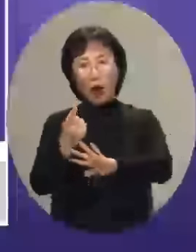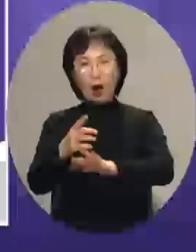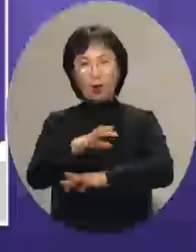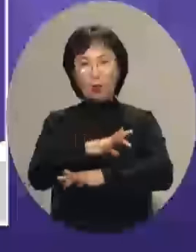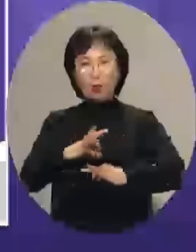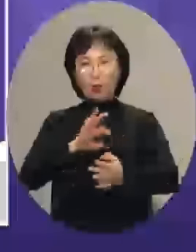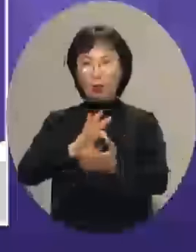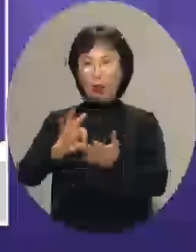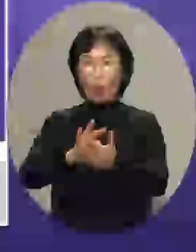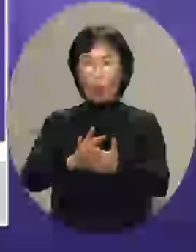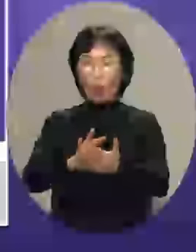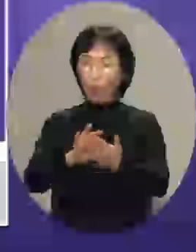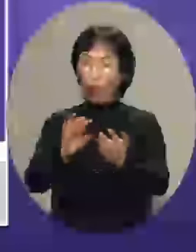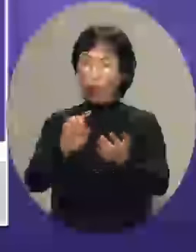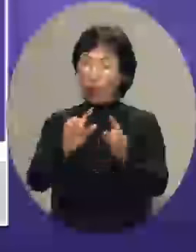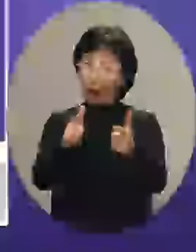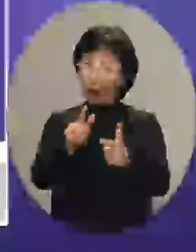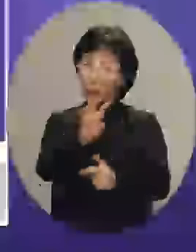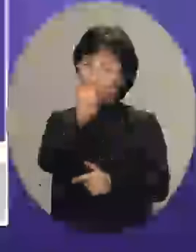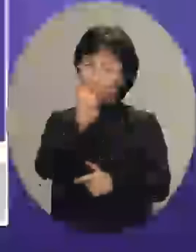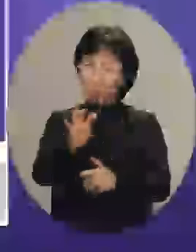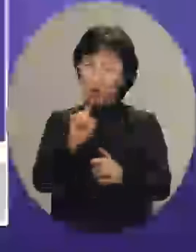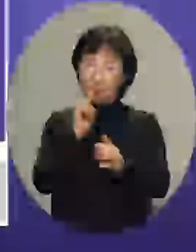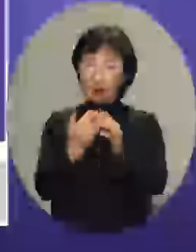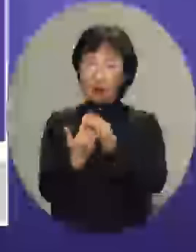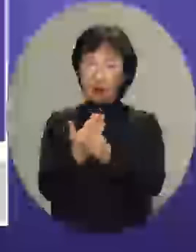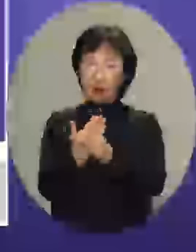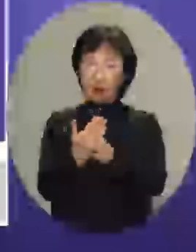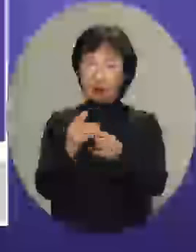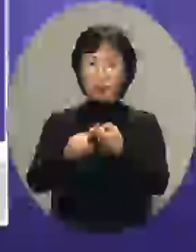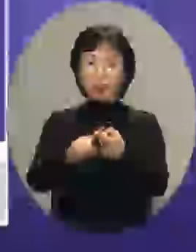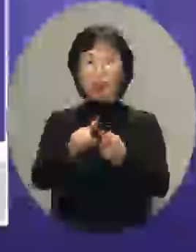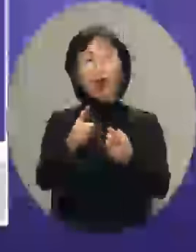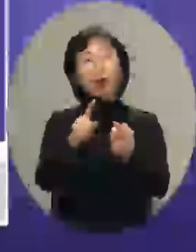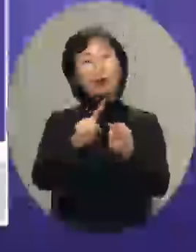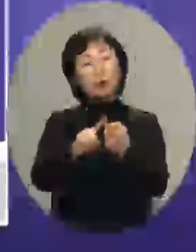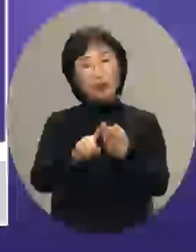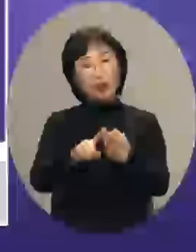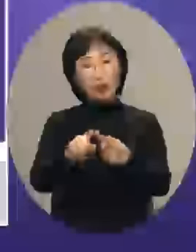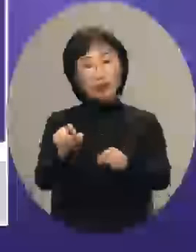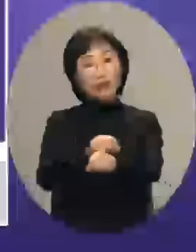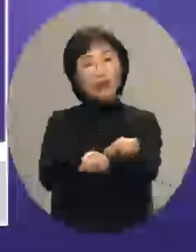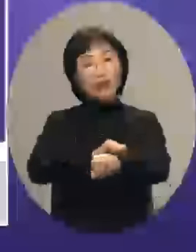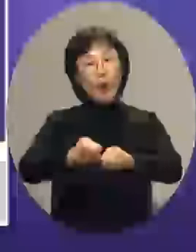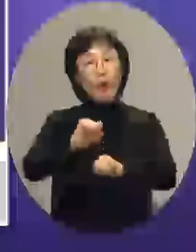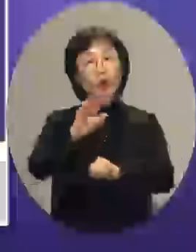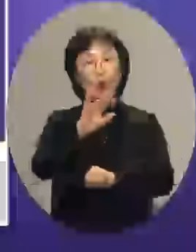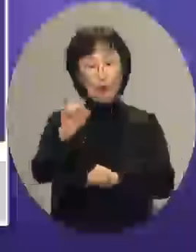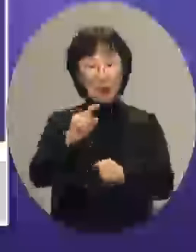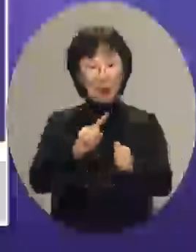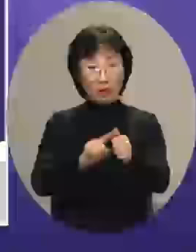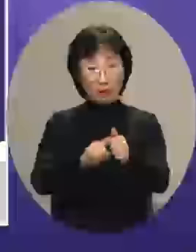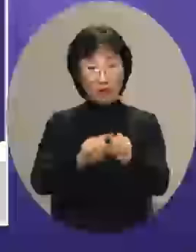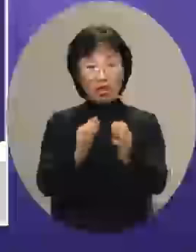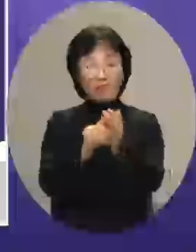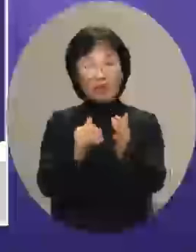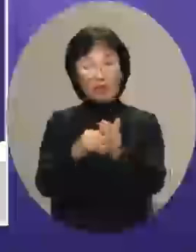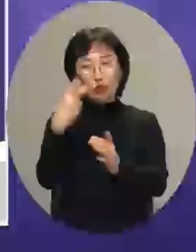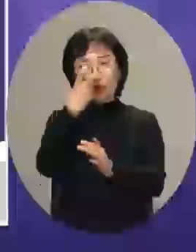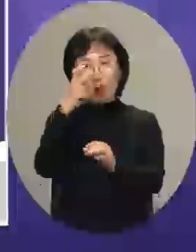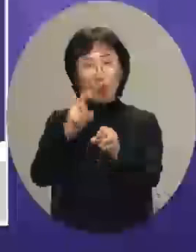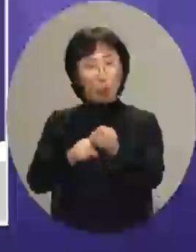사용이 있는 것 아니냐라는 의혹이 제기됐거든요. 이성윤 후보님, 특수활동비 정말 기밀이 필요한